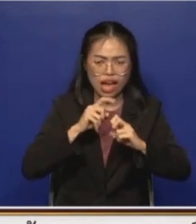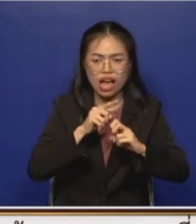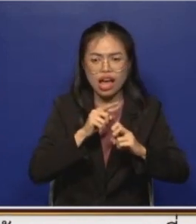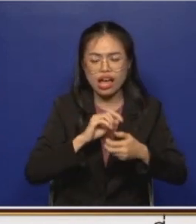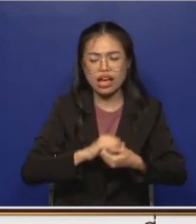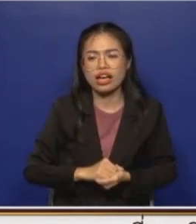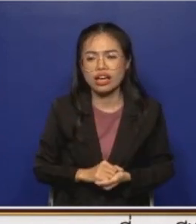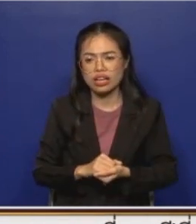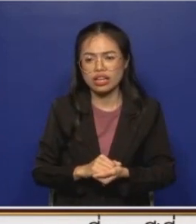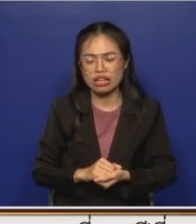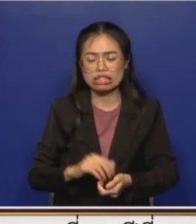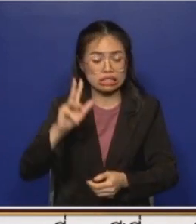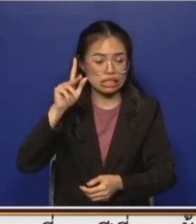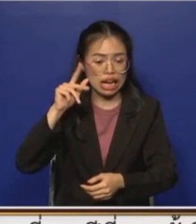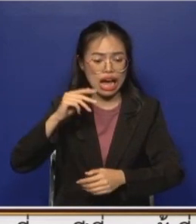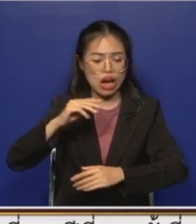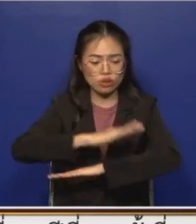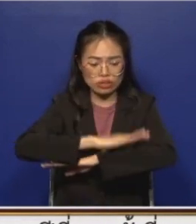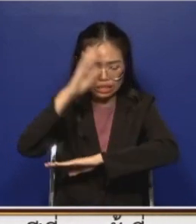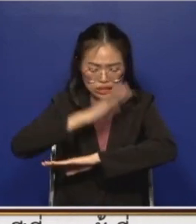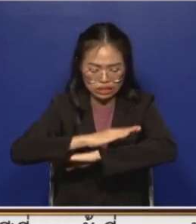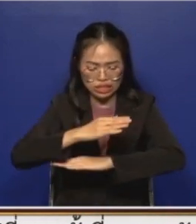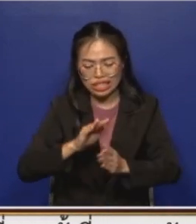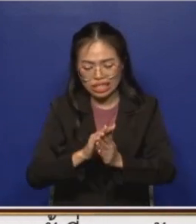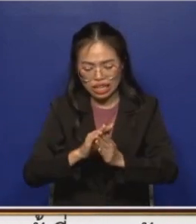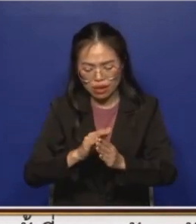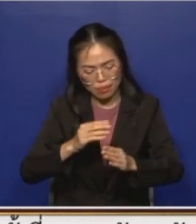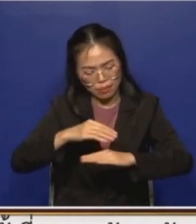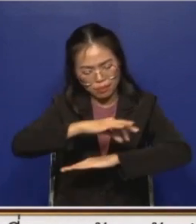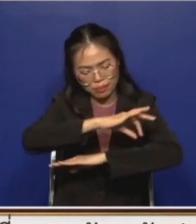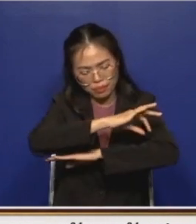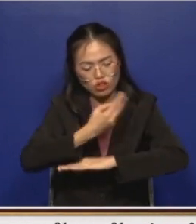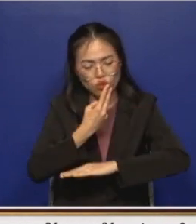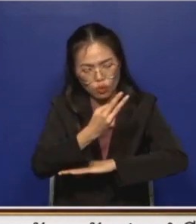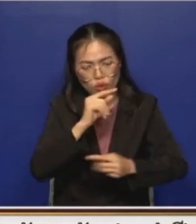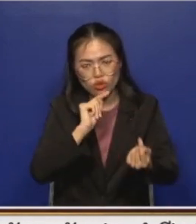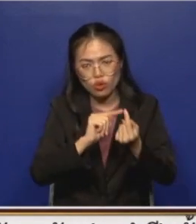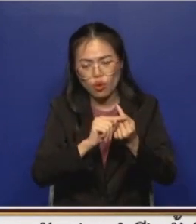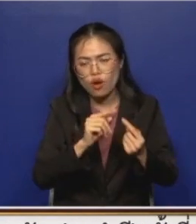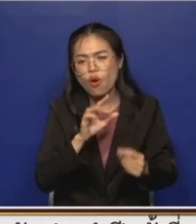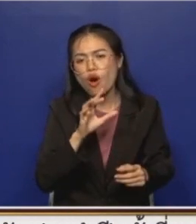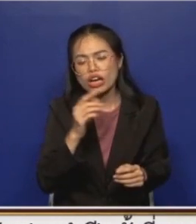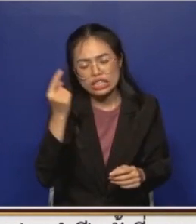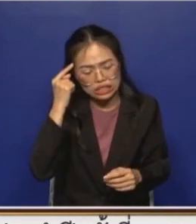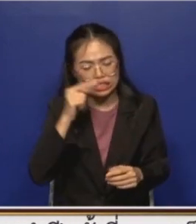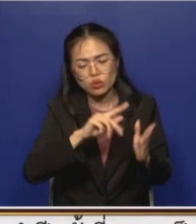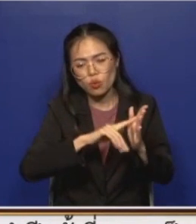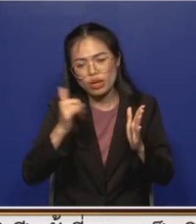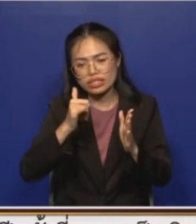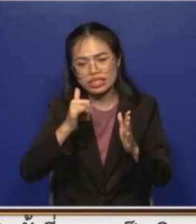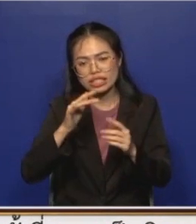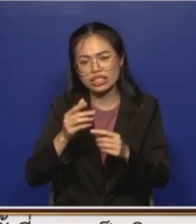านสบคช่วยดูด้วยนะครับอันนี้เพื่อประโยชน์และเพื่อสวัสดิภ